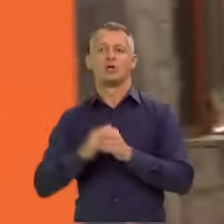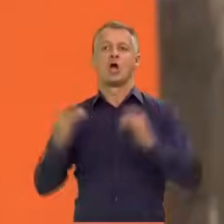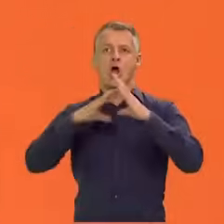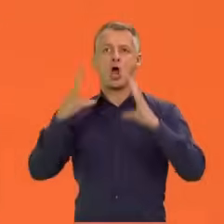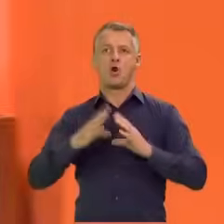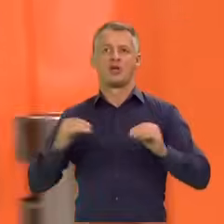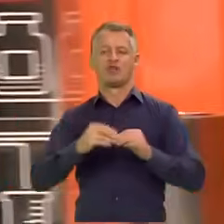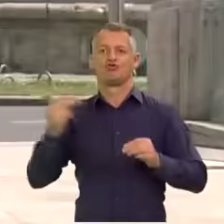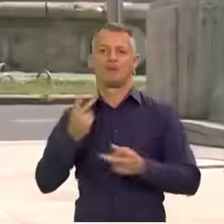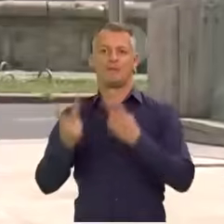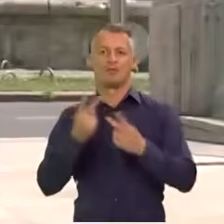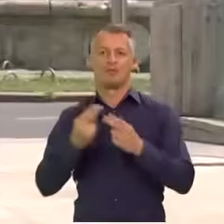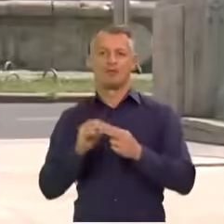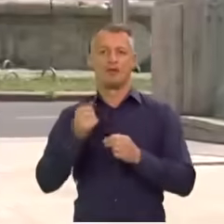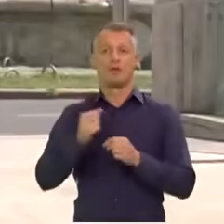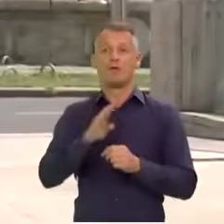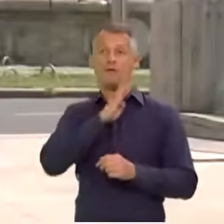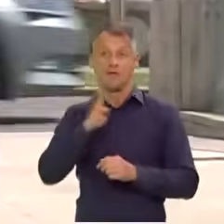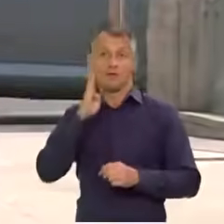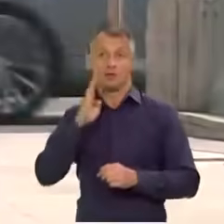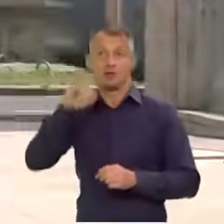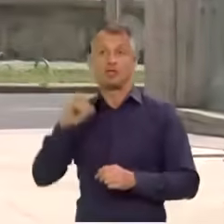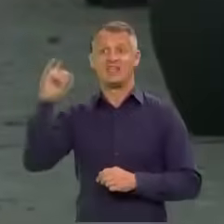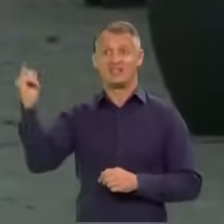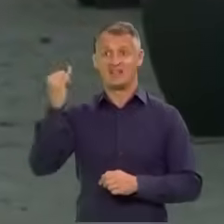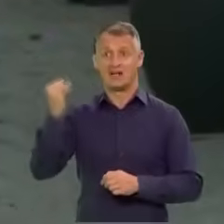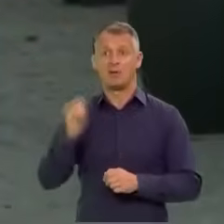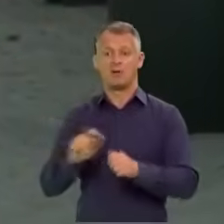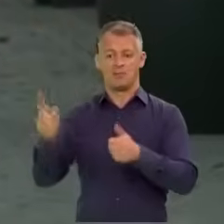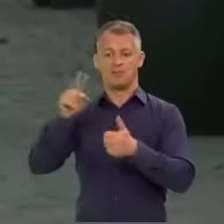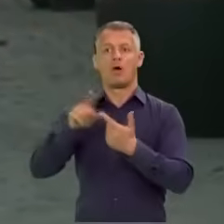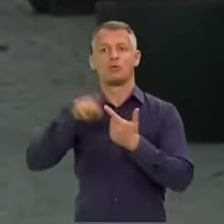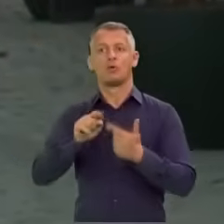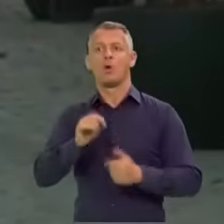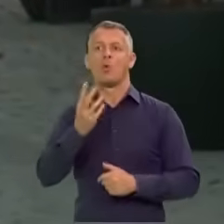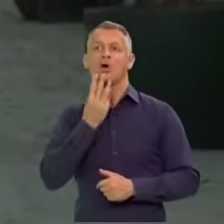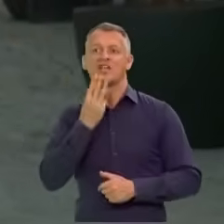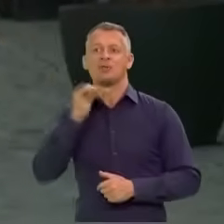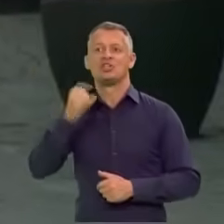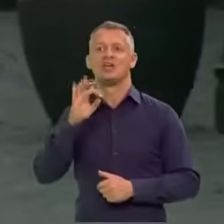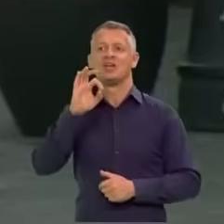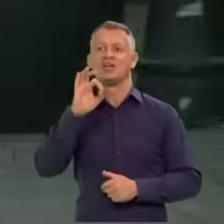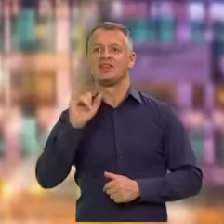mai utilizate platforme sunt Facebook și Instagram, urmate de WhatsApp și TikTok.